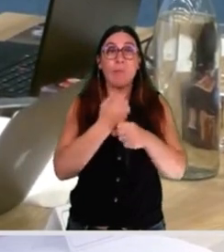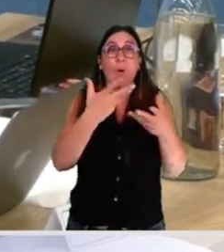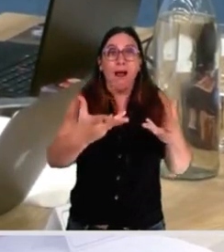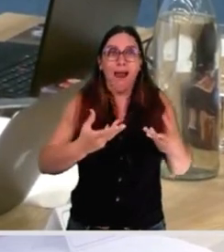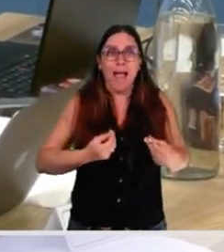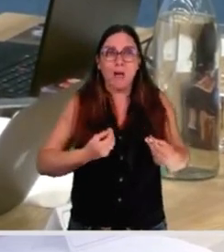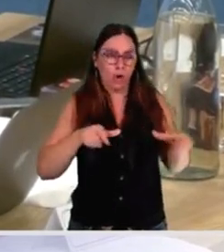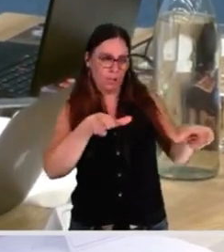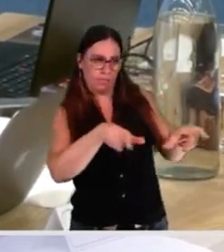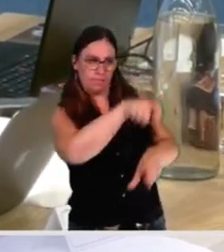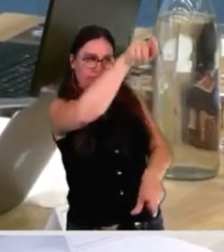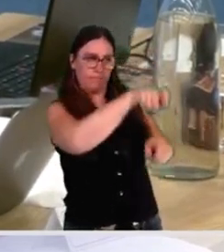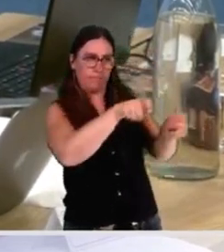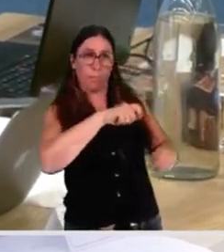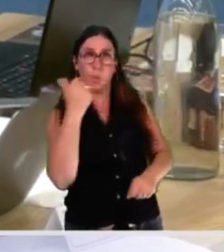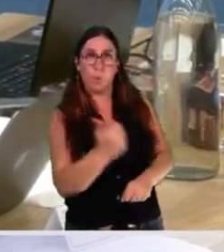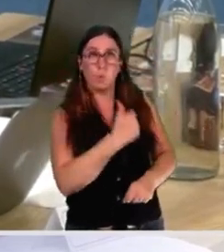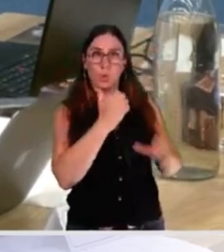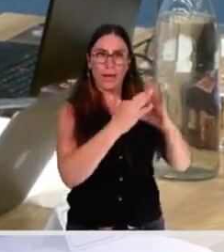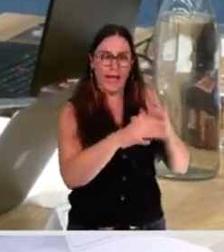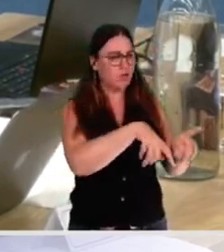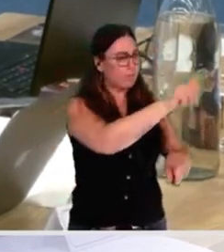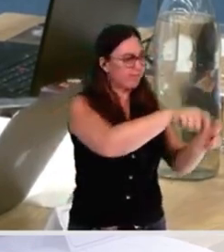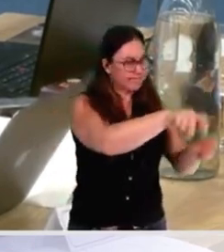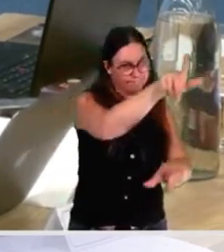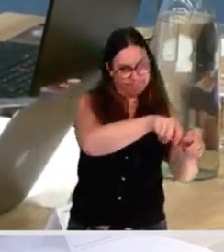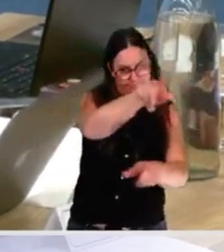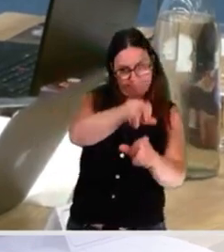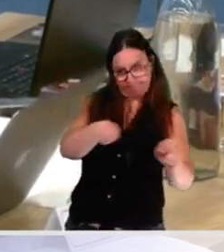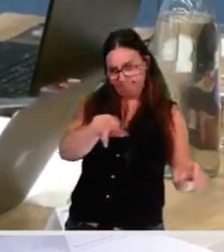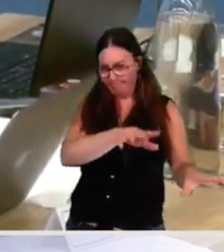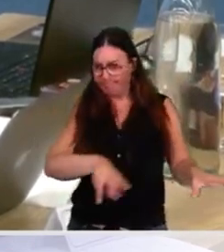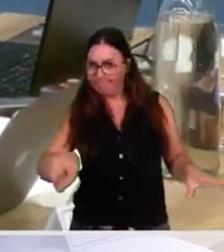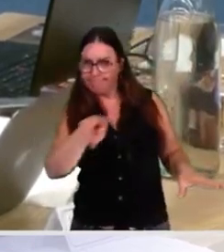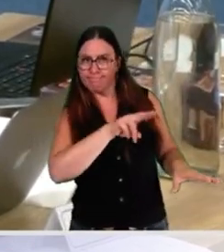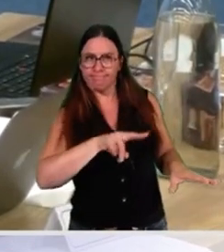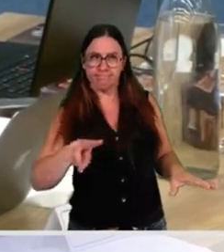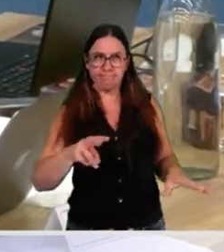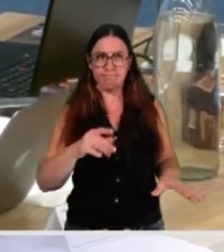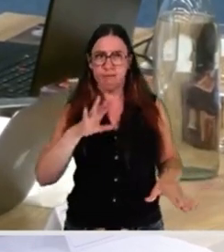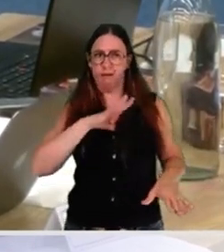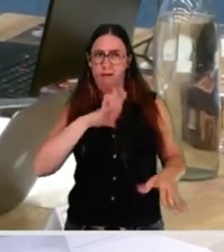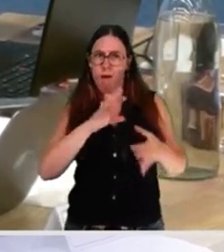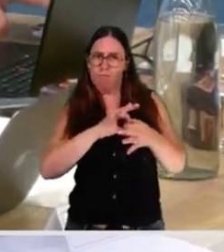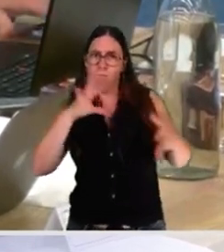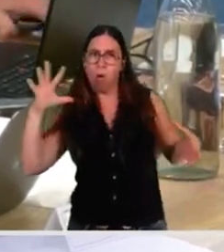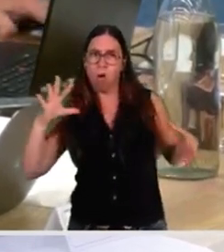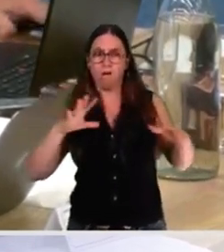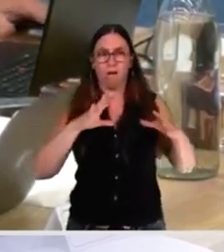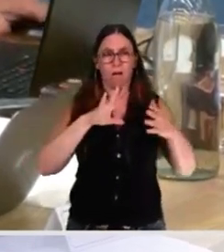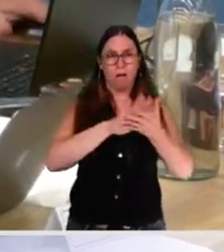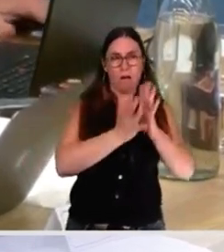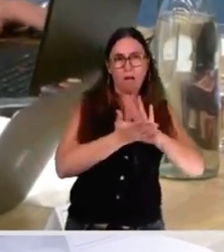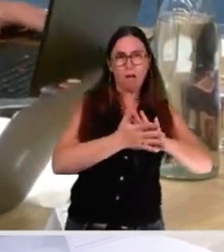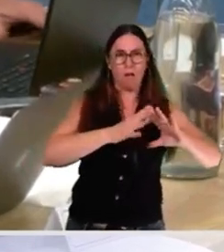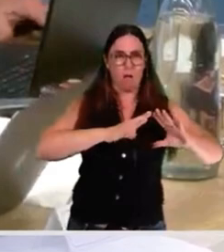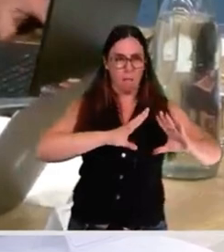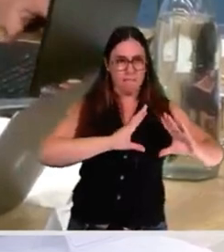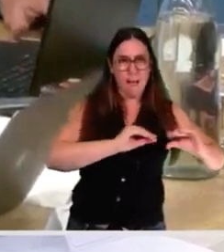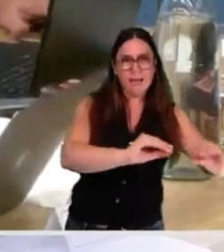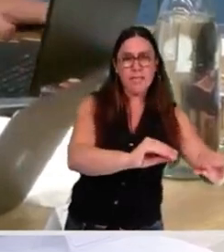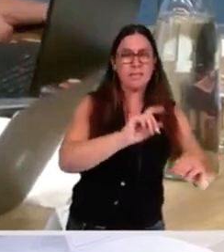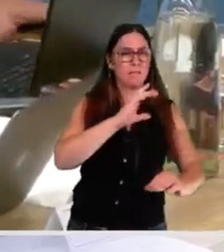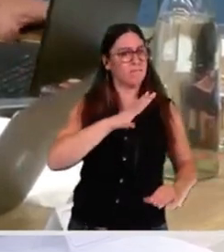d'accueil dans toutes les crèches de la ville pour déterminer le gap qui existe entre la pratique, évidemment,